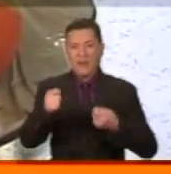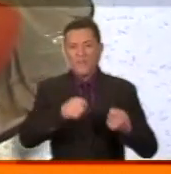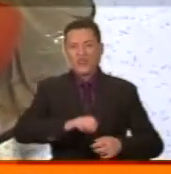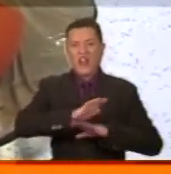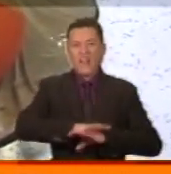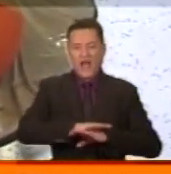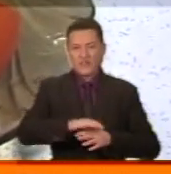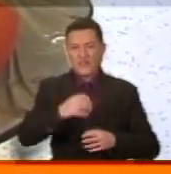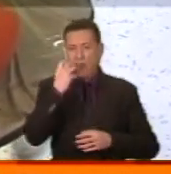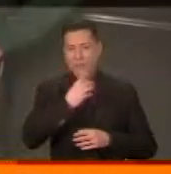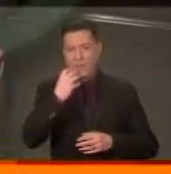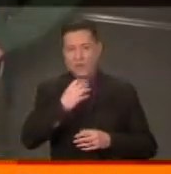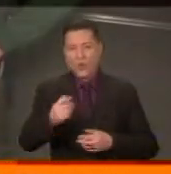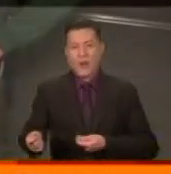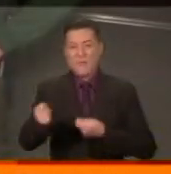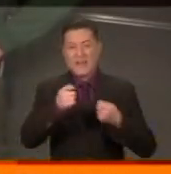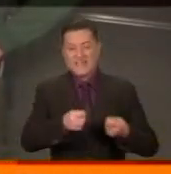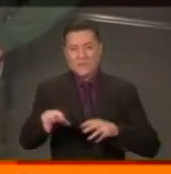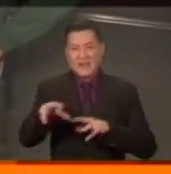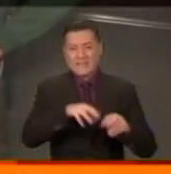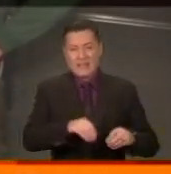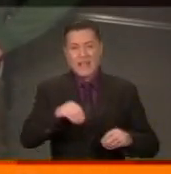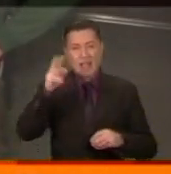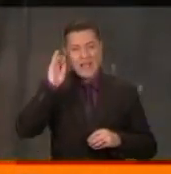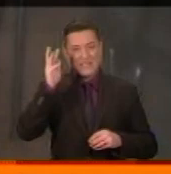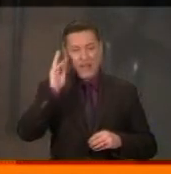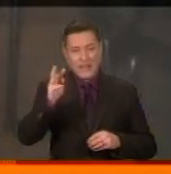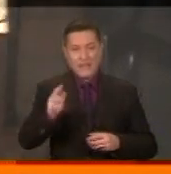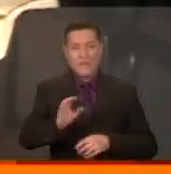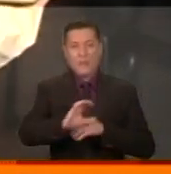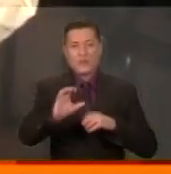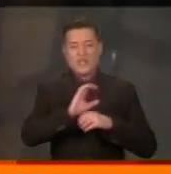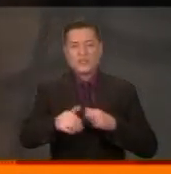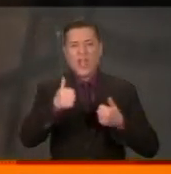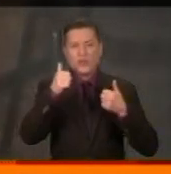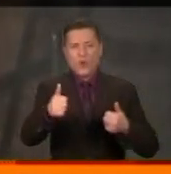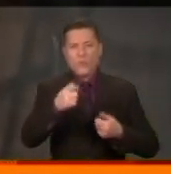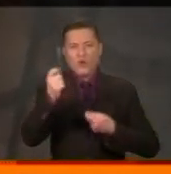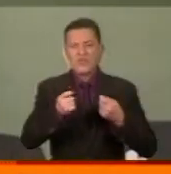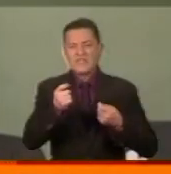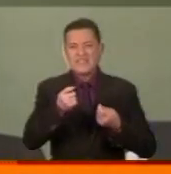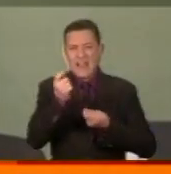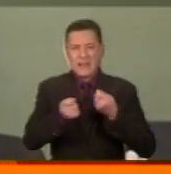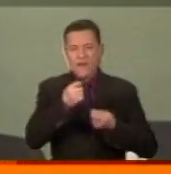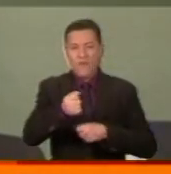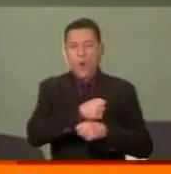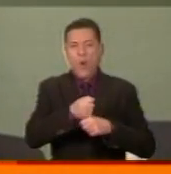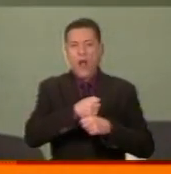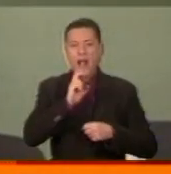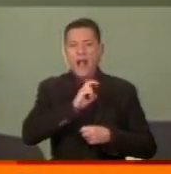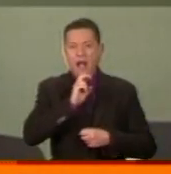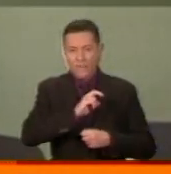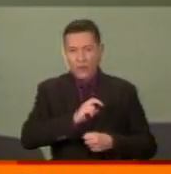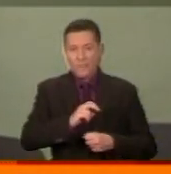помідори А переселенка з Макіївки в якої терористи відібрали бізнес постачає добру зернову каву от сьогодні їхав її